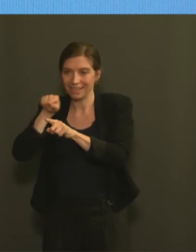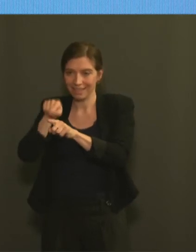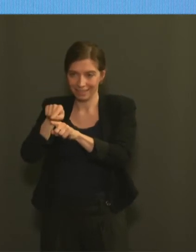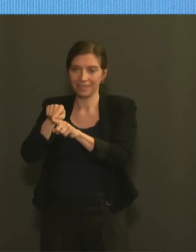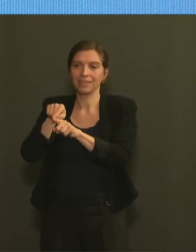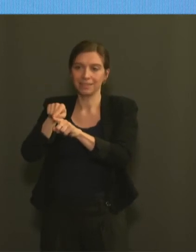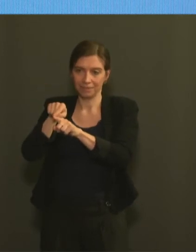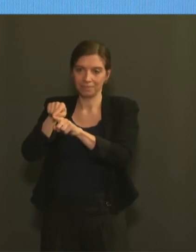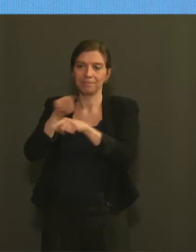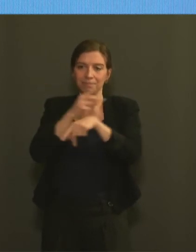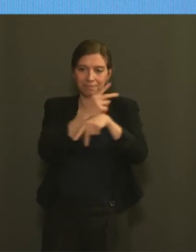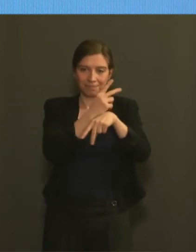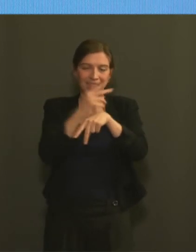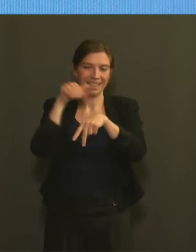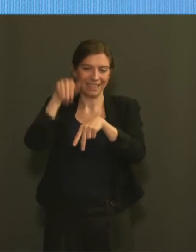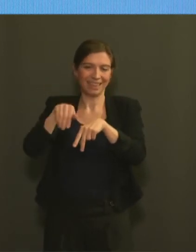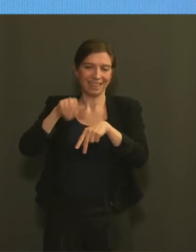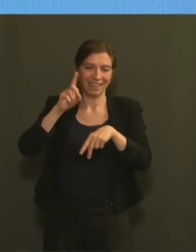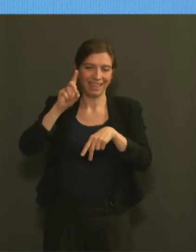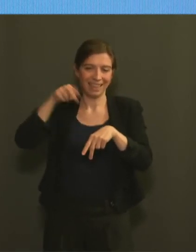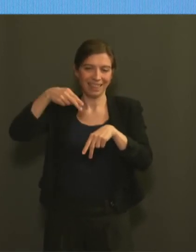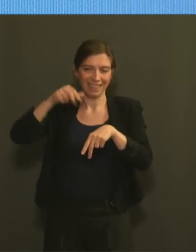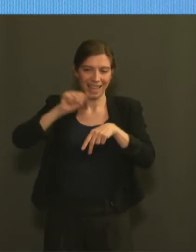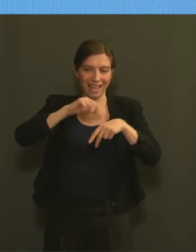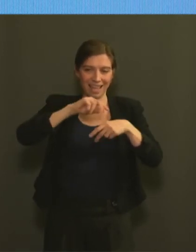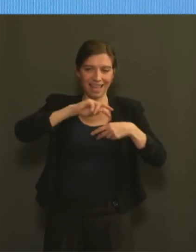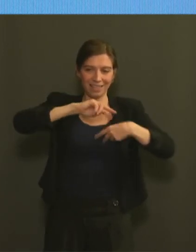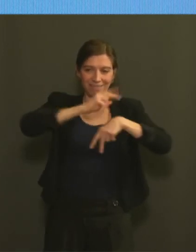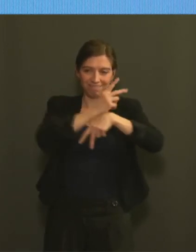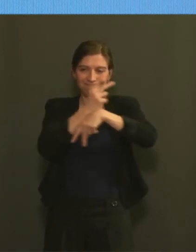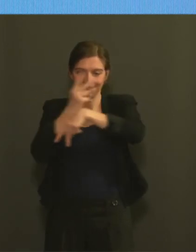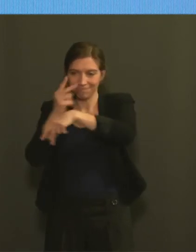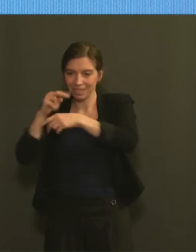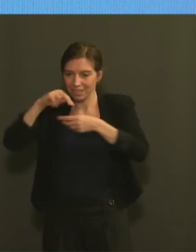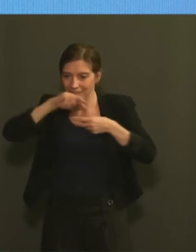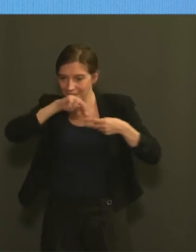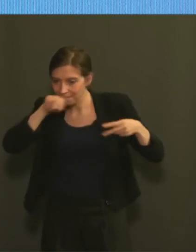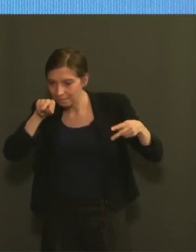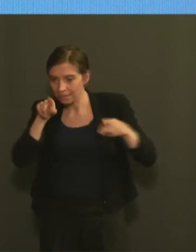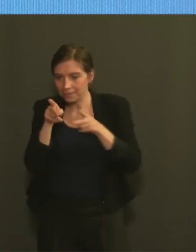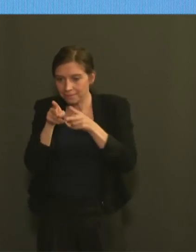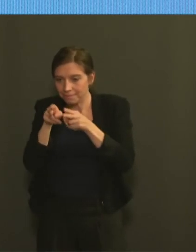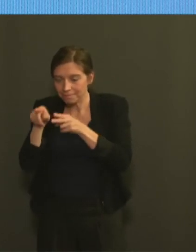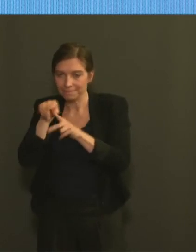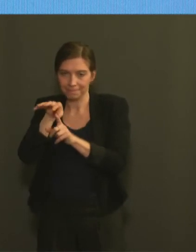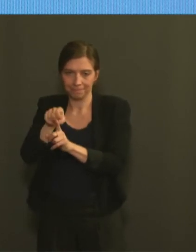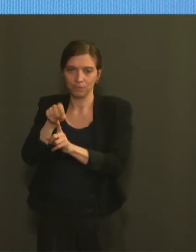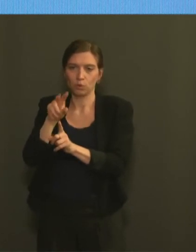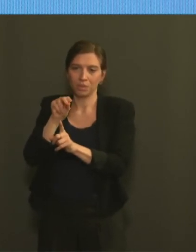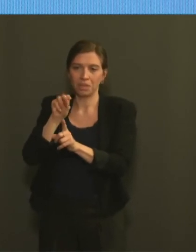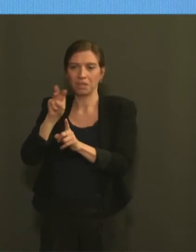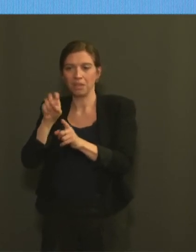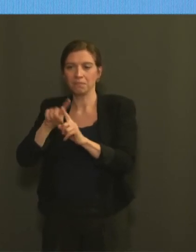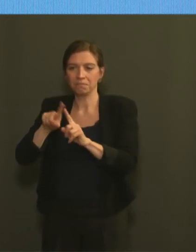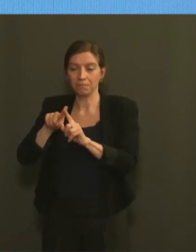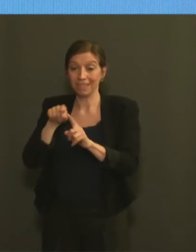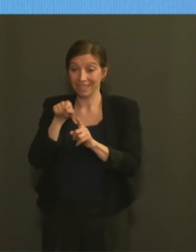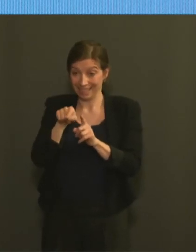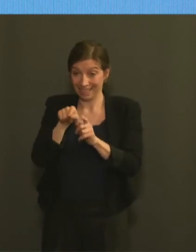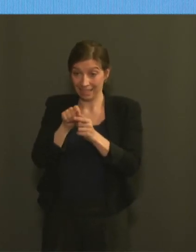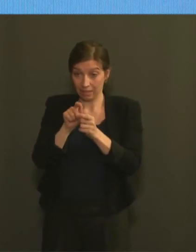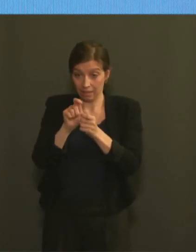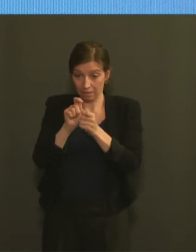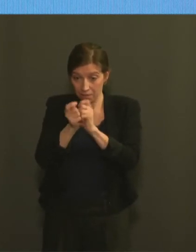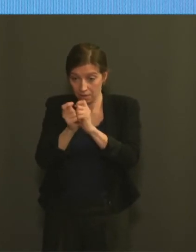mi temps 6 aux plates formes comme bart van grevelynghe dans notre morlock une fonctionner en profondeur